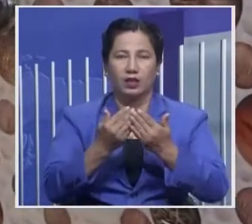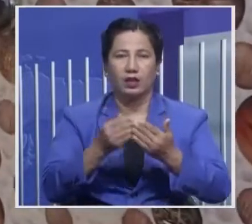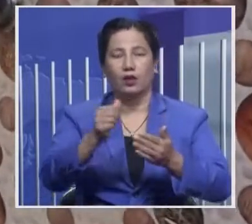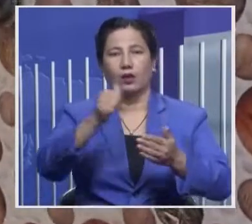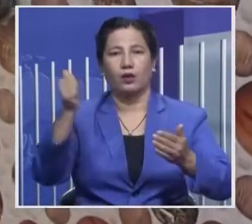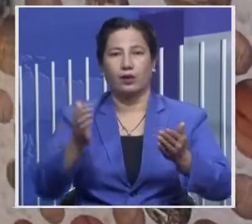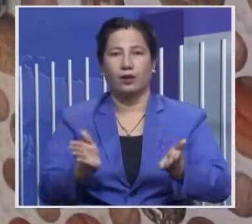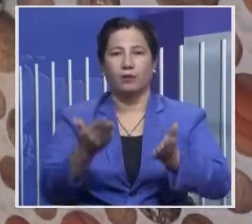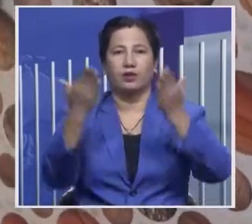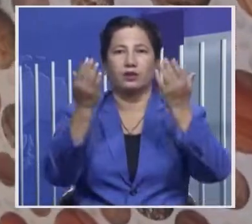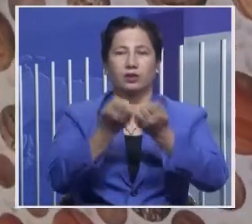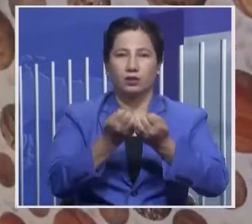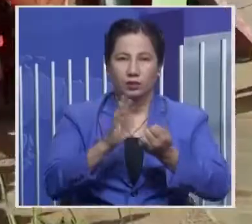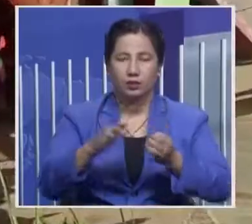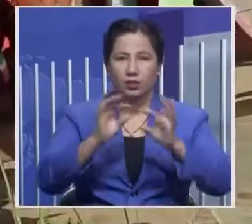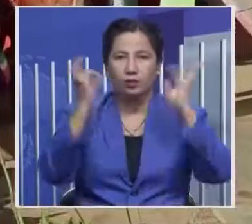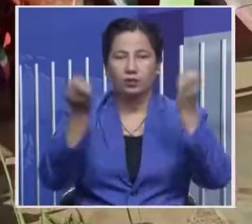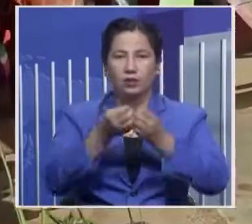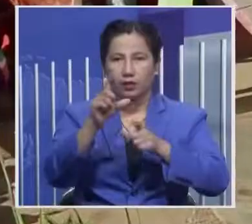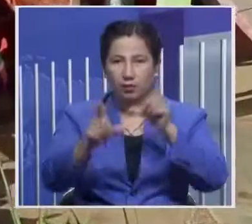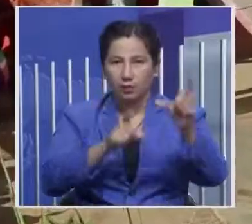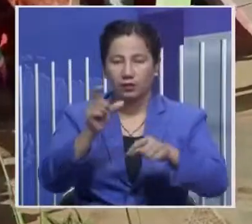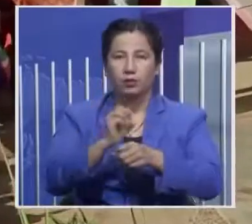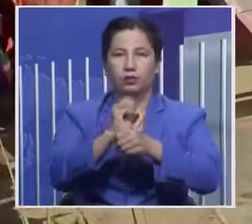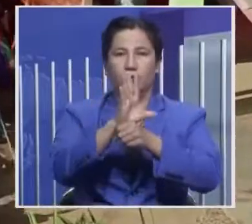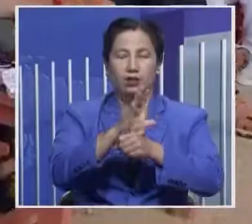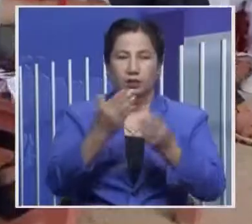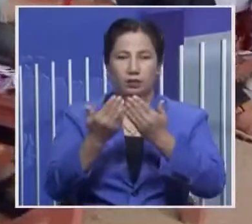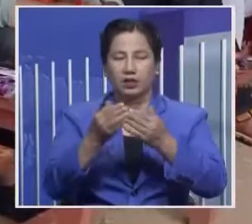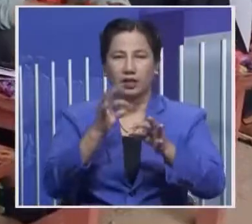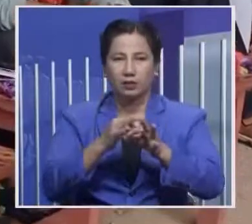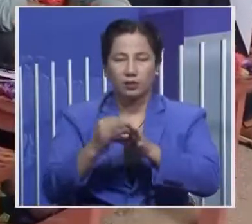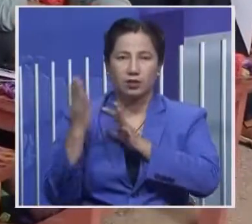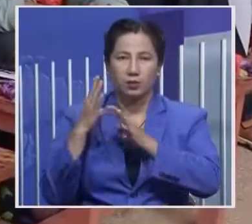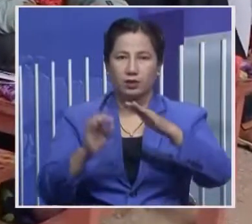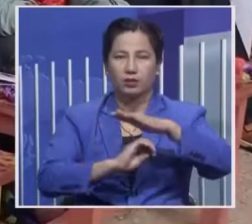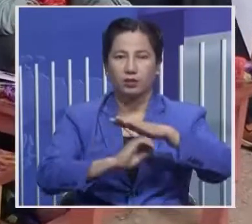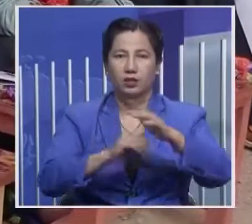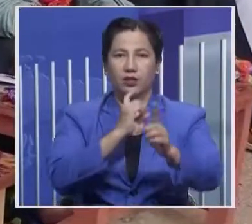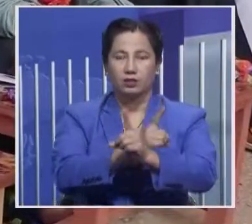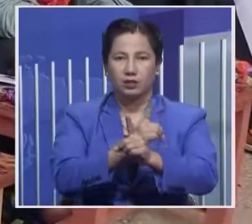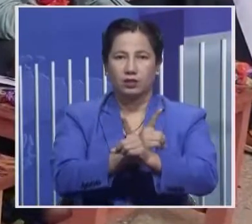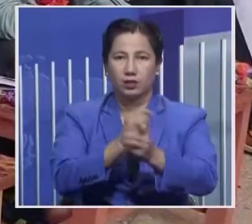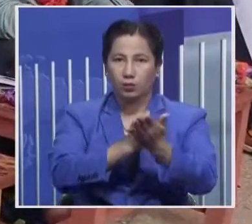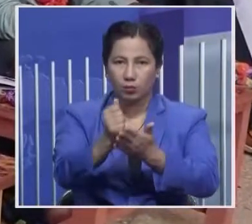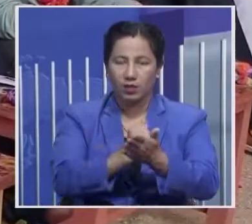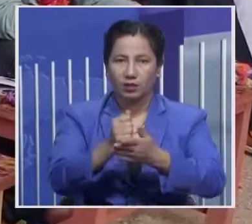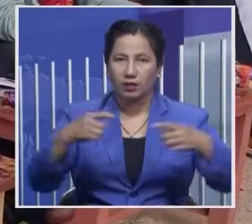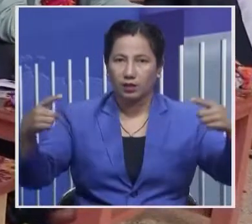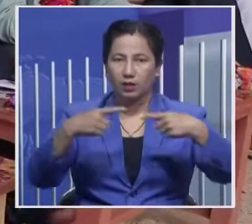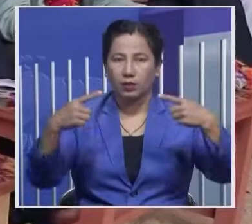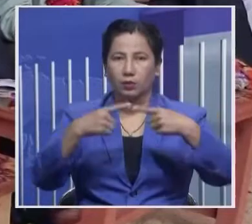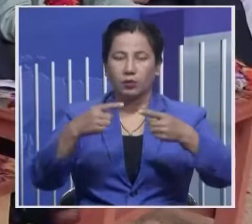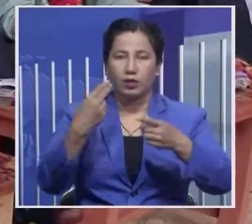अन्य प्रगति भने गरेको छ। समुदायका व्यक्तिहरूको सक्रियता, विद्यालय व्यवस्थापन समिति र शिक्षकहरूको मेहनतले नमुना उन्मुख